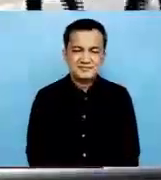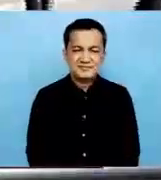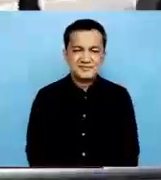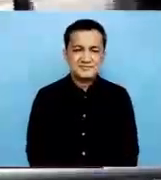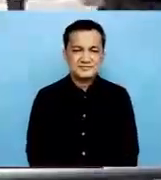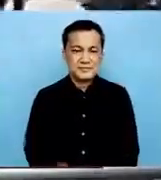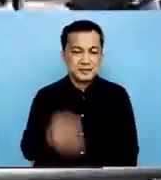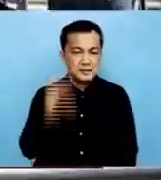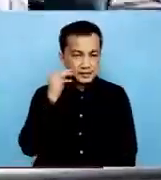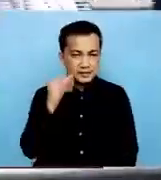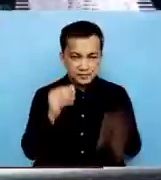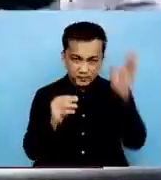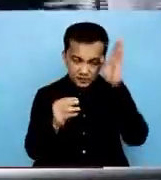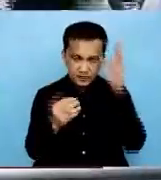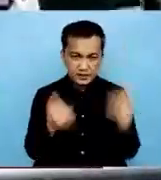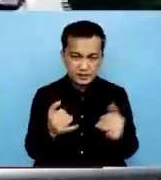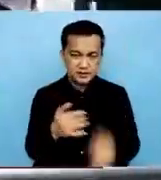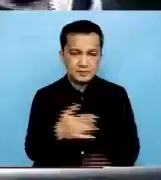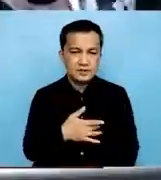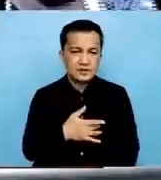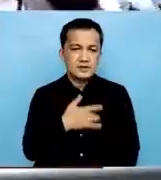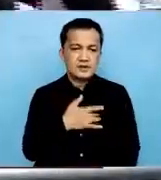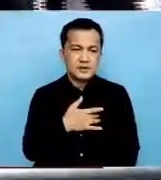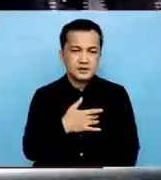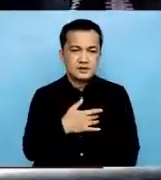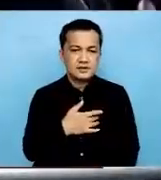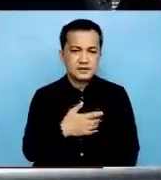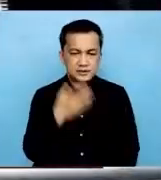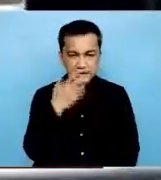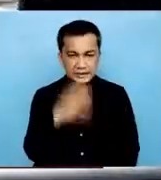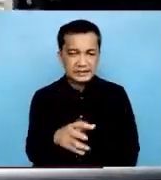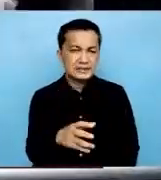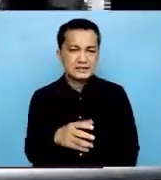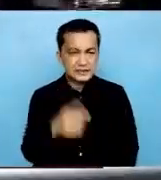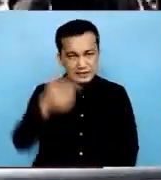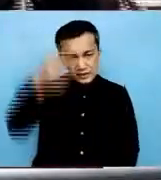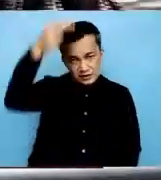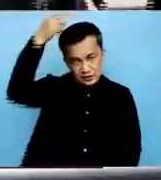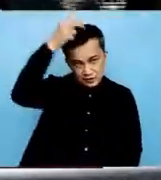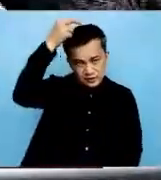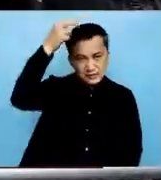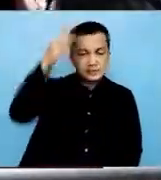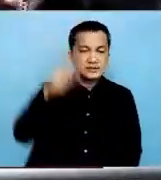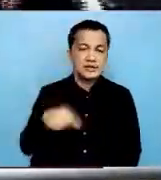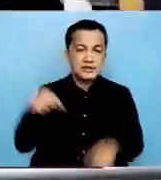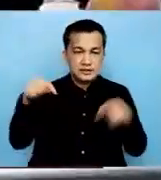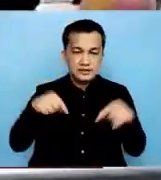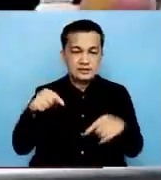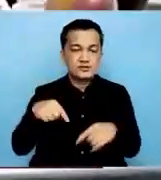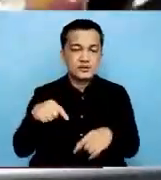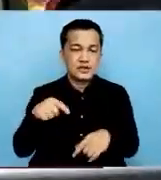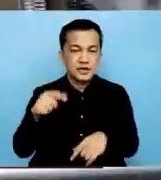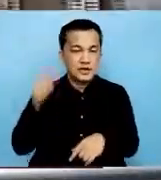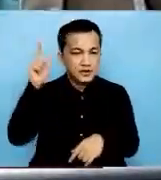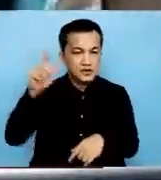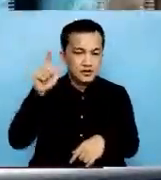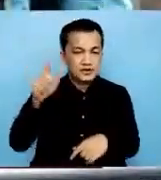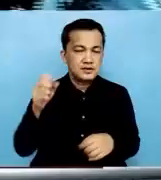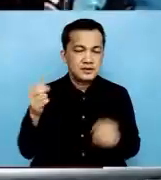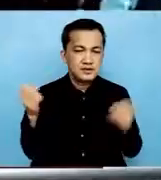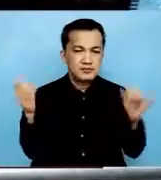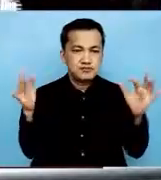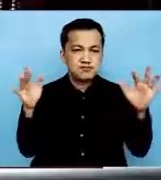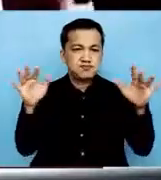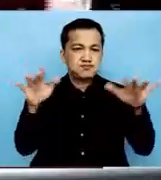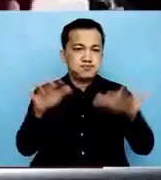ngayon pa lang talaga natin nararamdaman yung init ng coronation fever dito sa London. Dahil nga sa dumarag sana yung mga tao